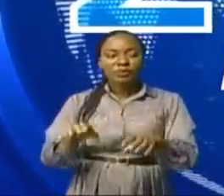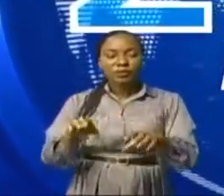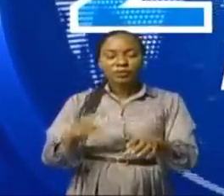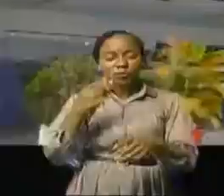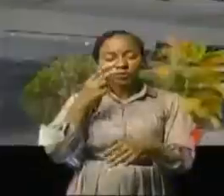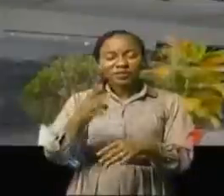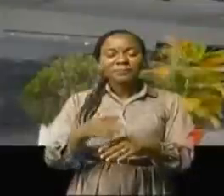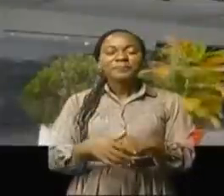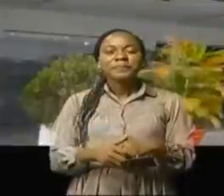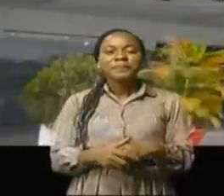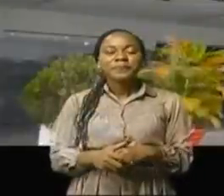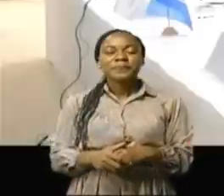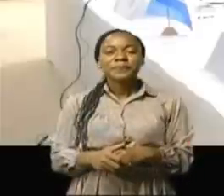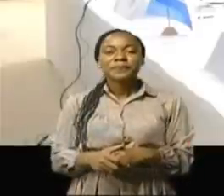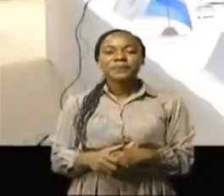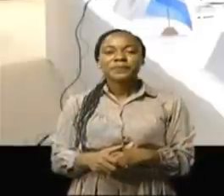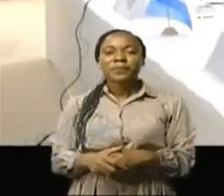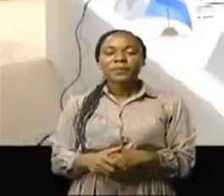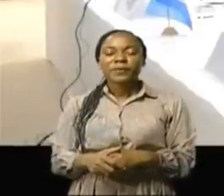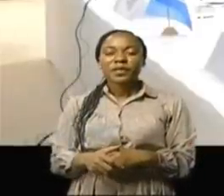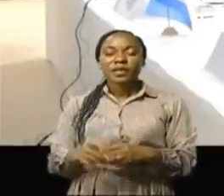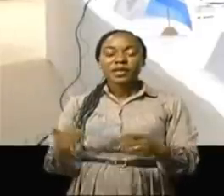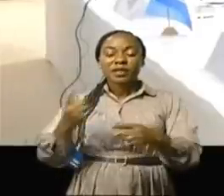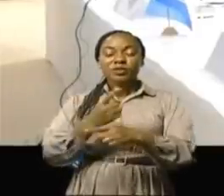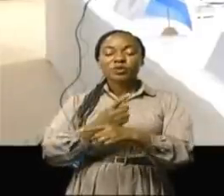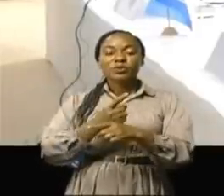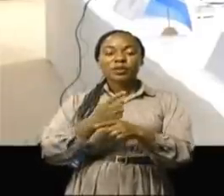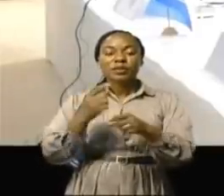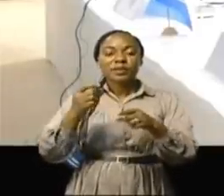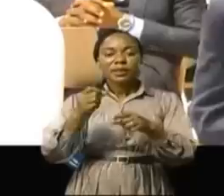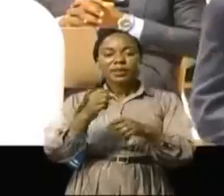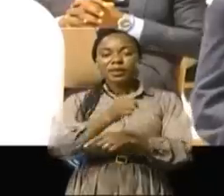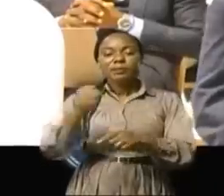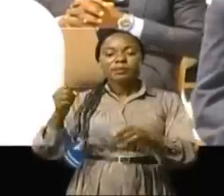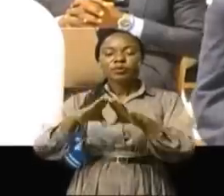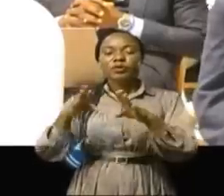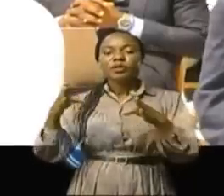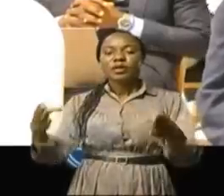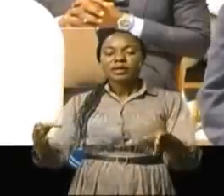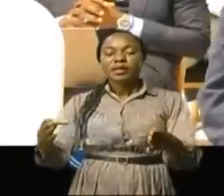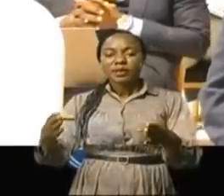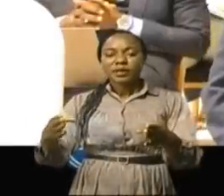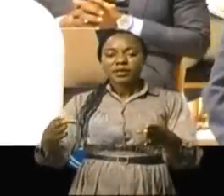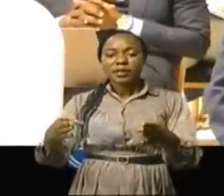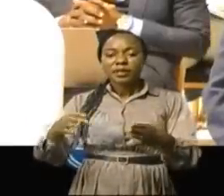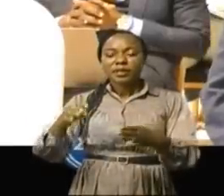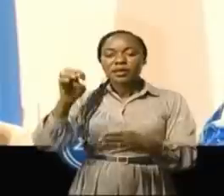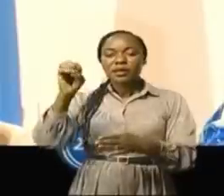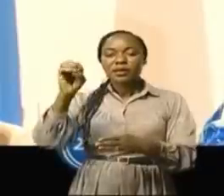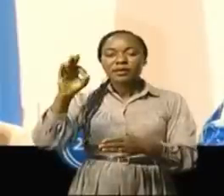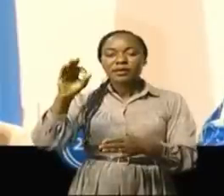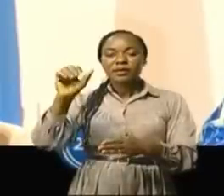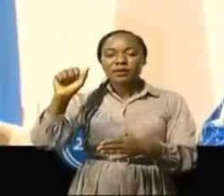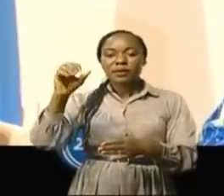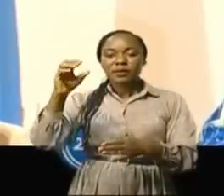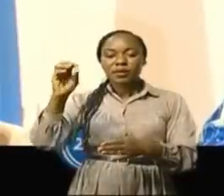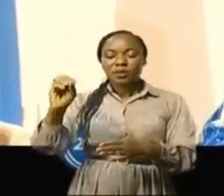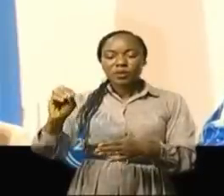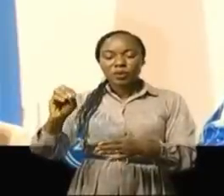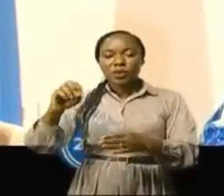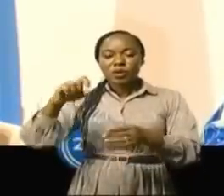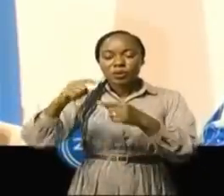Sweka. La journée porte ouverte de la FAO a vécu. Elle a été présidée par la vice-première